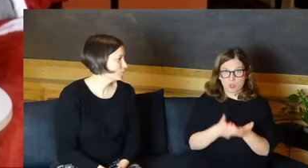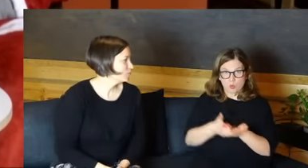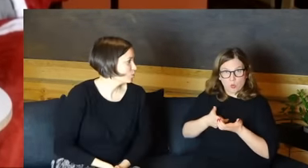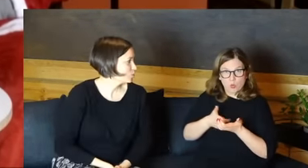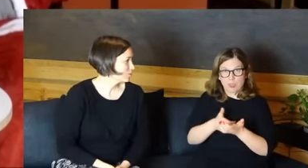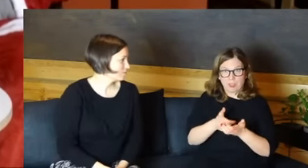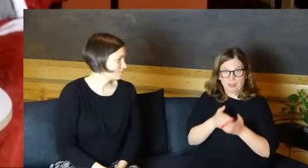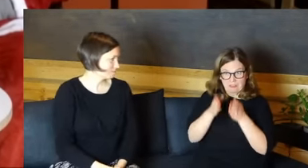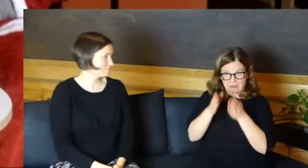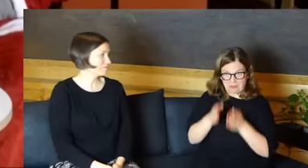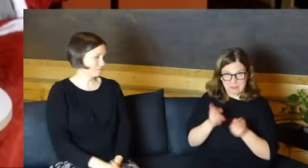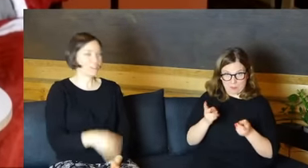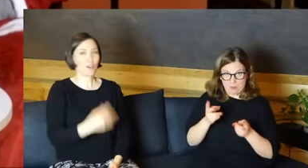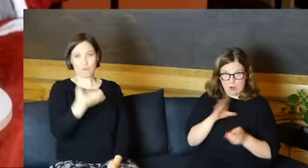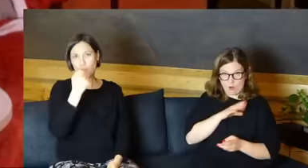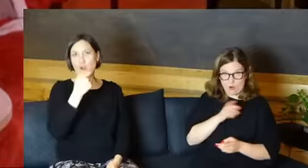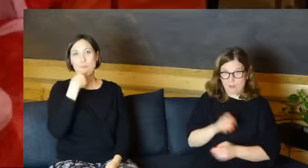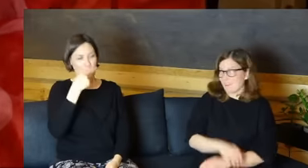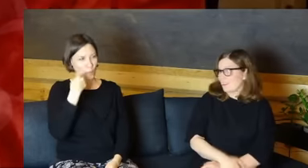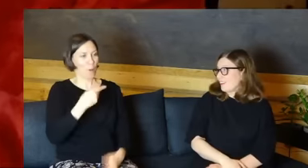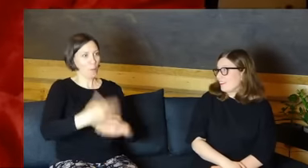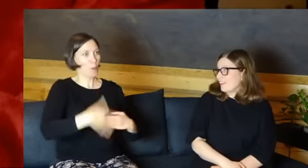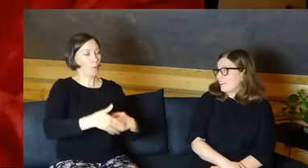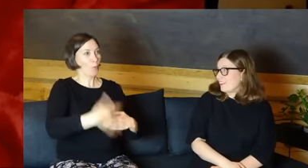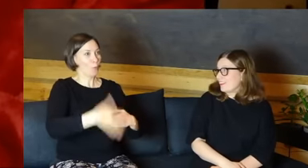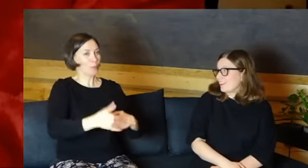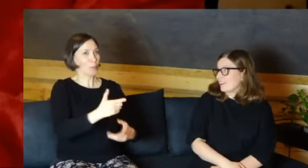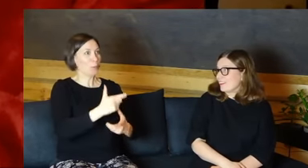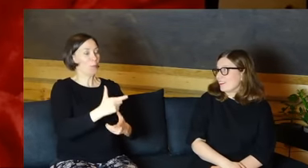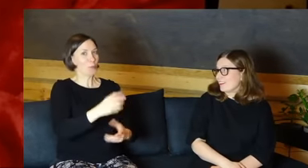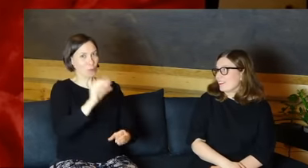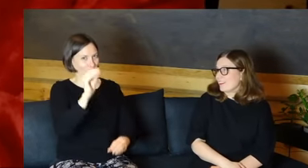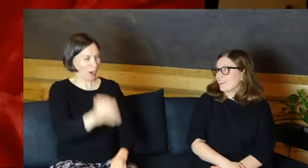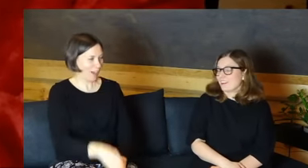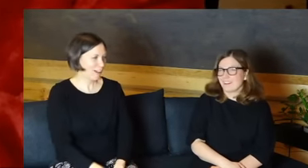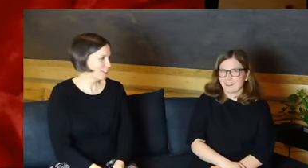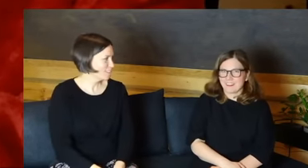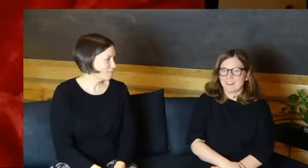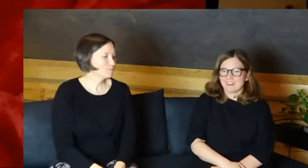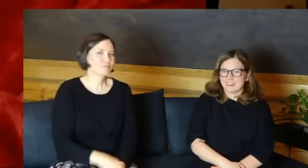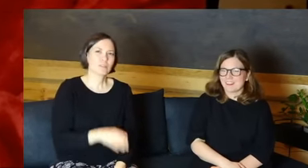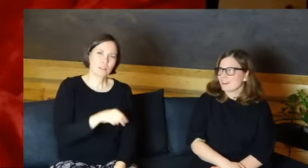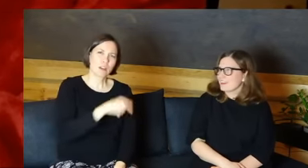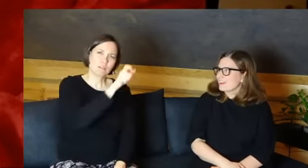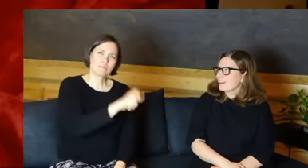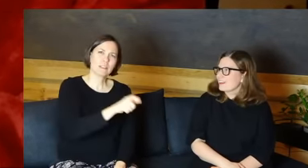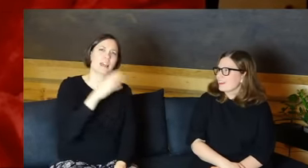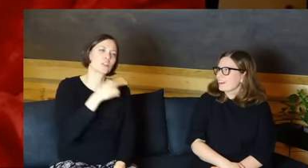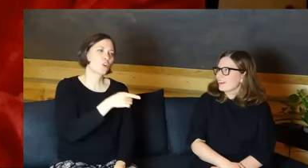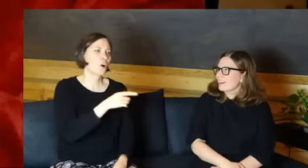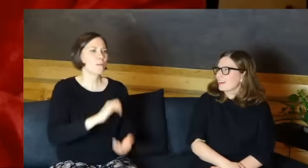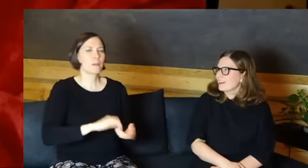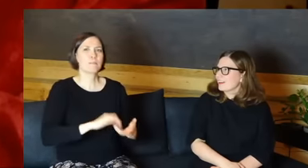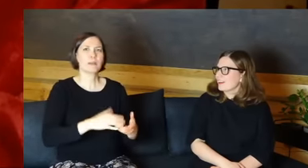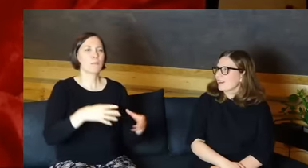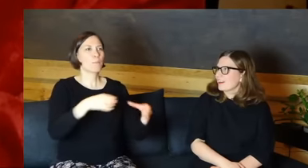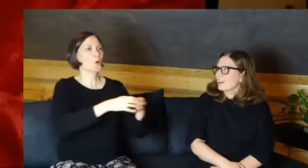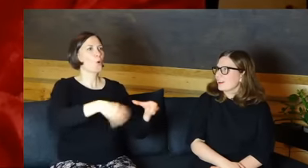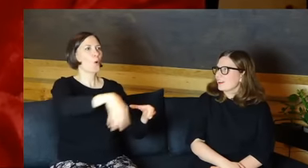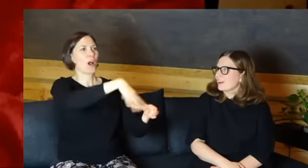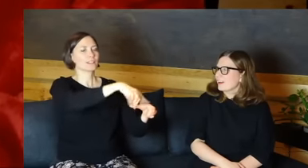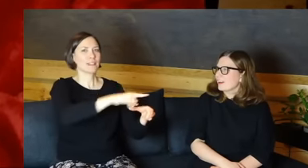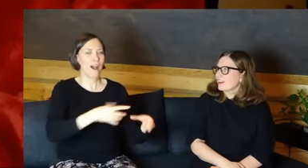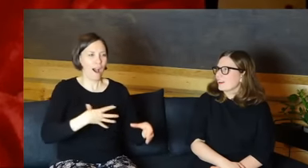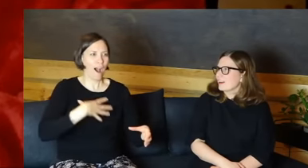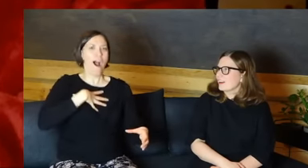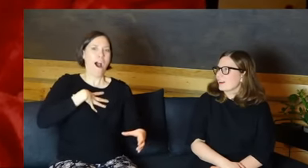puhua. Hienoa, hienoa. Sitten tullut. Ja Juha on semmoinen vielä kertovat, että semmoinen oikein porukan hauskuuttaja ollut. Että